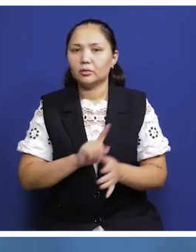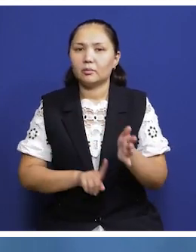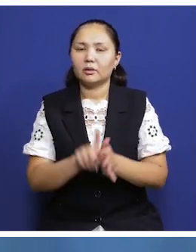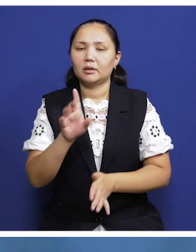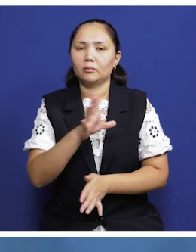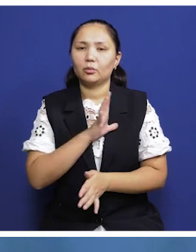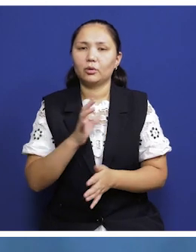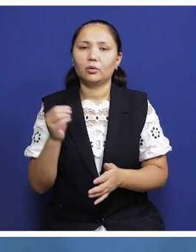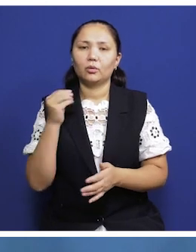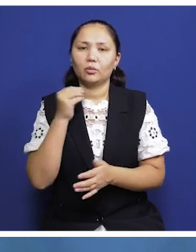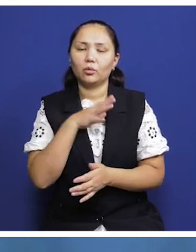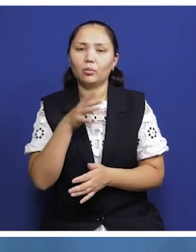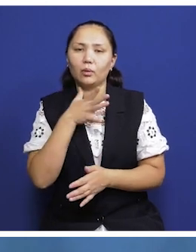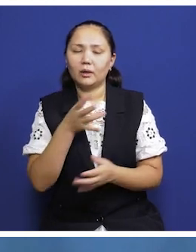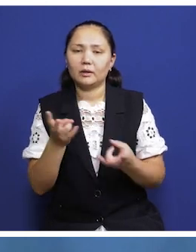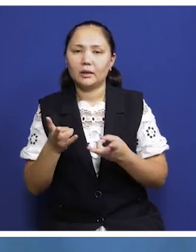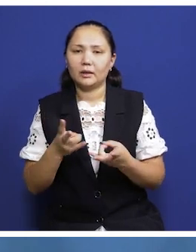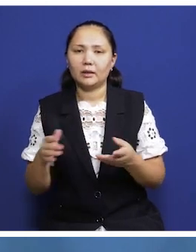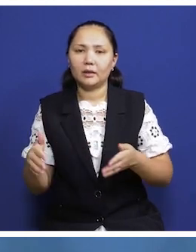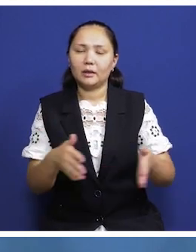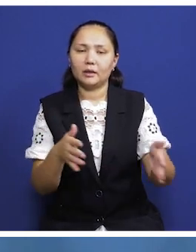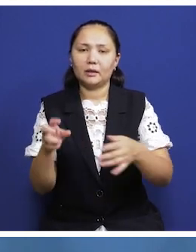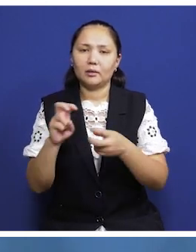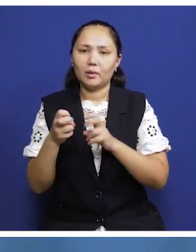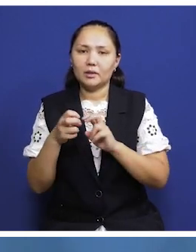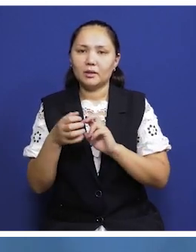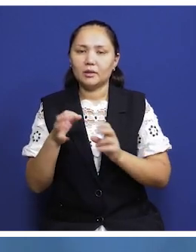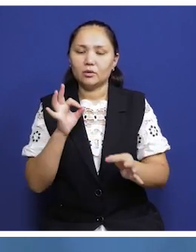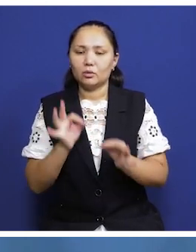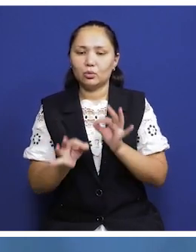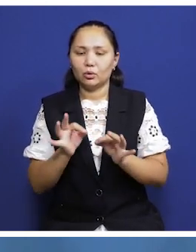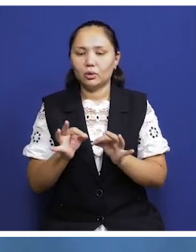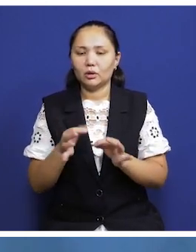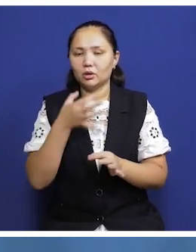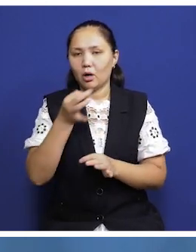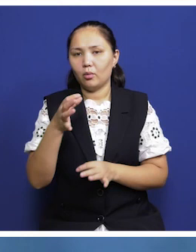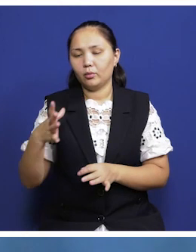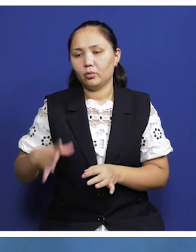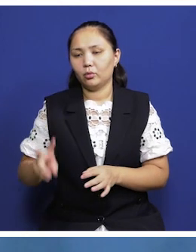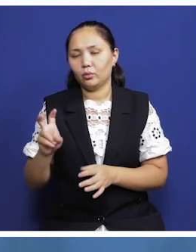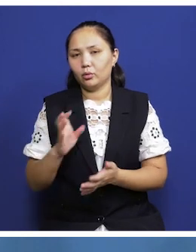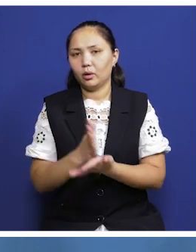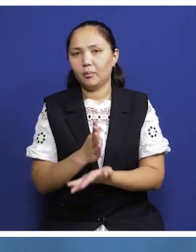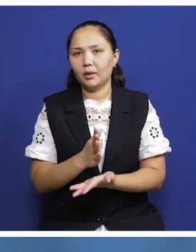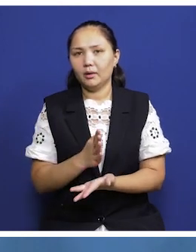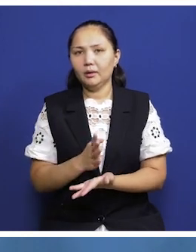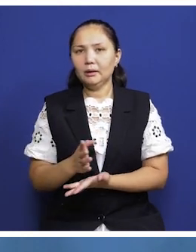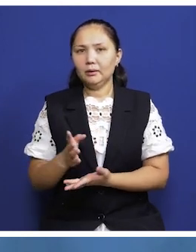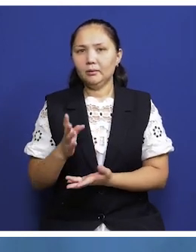уақыт алады. Кейбір кездерде бағана каналдың мәселесі сияқты сот шешімдерін күтіп отырамыз. Дегенмен